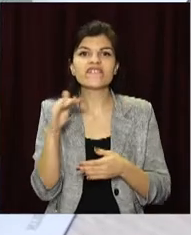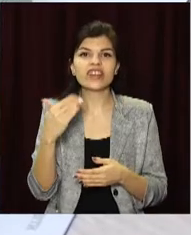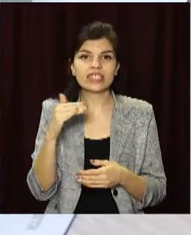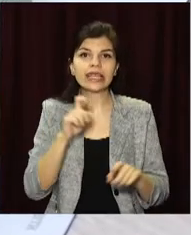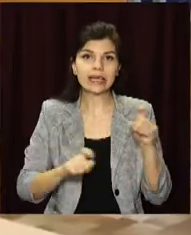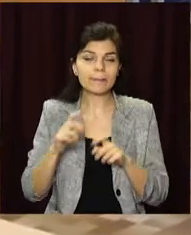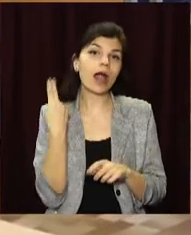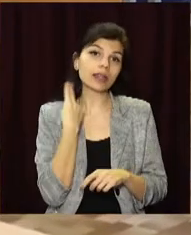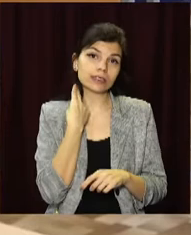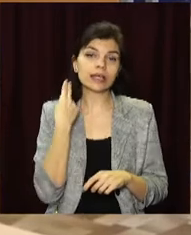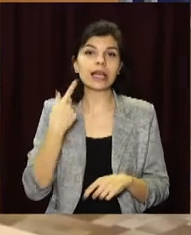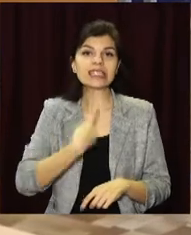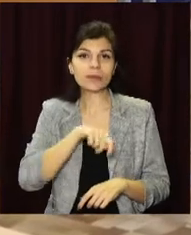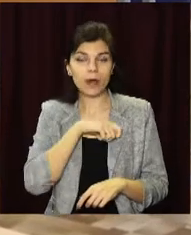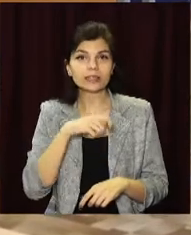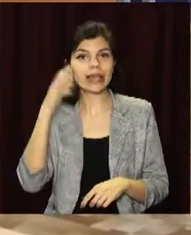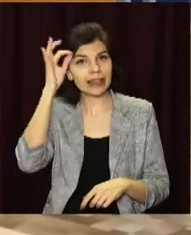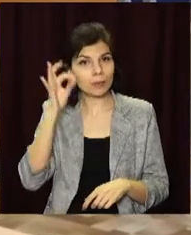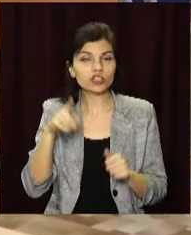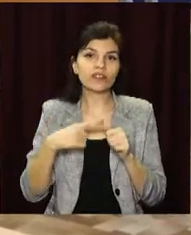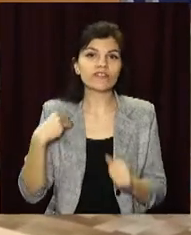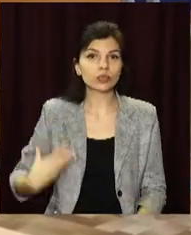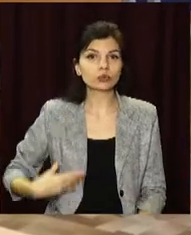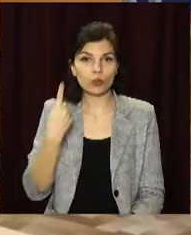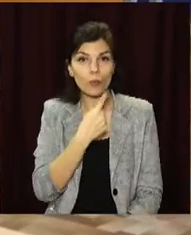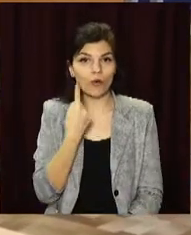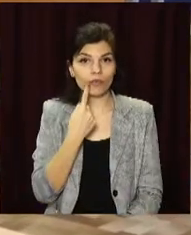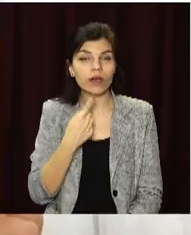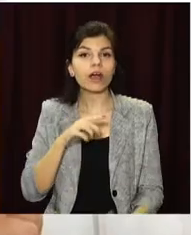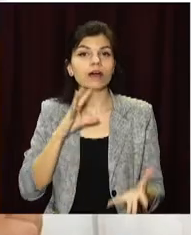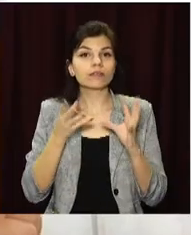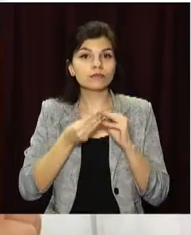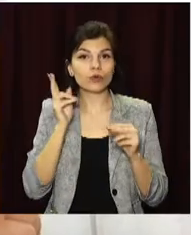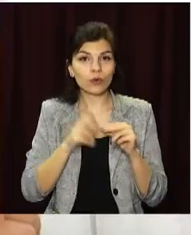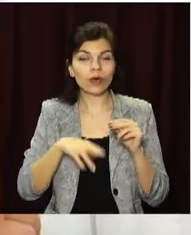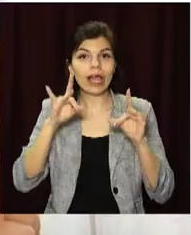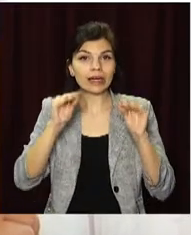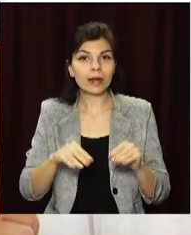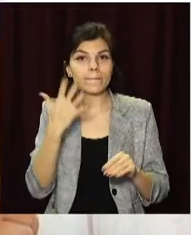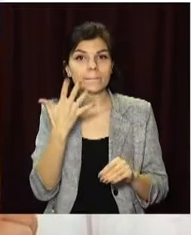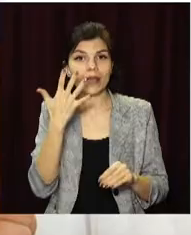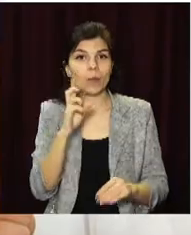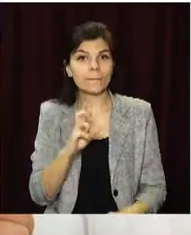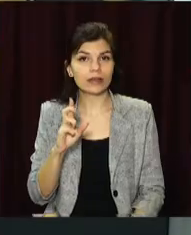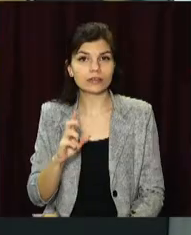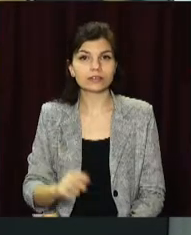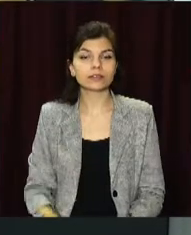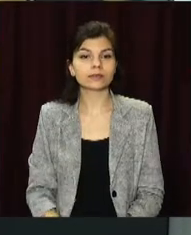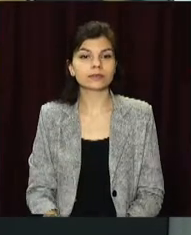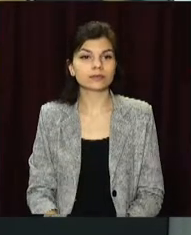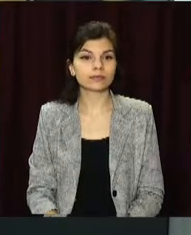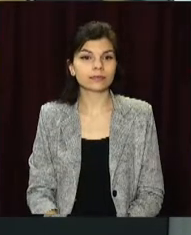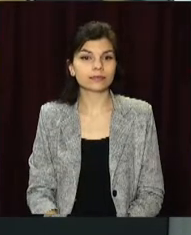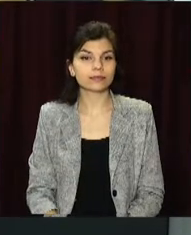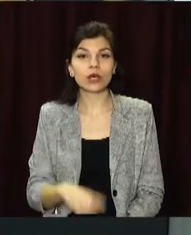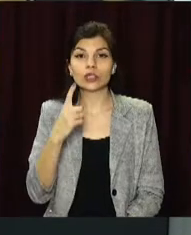фізику, хімію, англійську, іспанську, німецьку чи французьку мову. Завершиться реєстрація на ЗНО 5 березня. 120